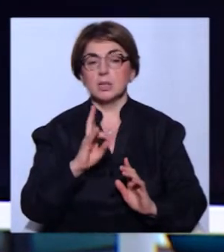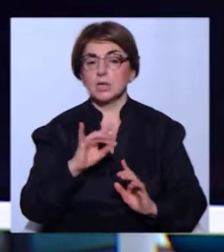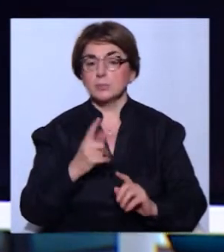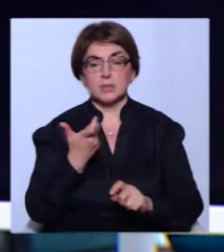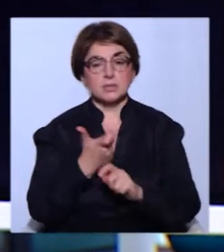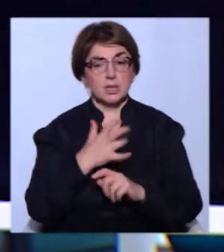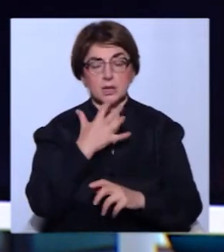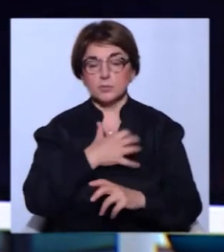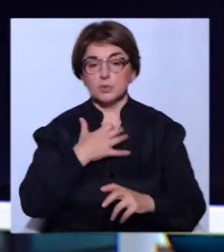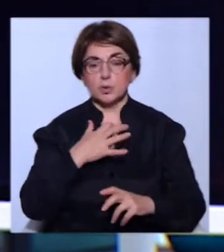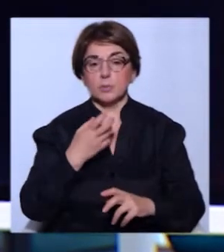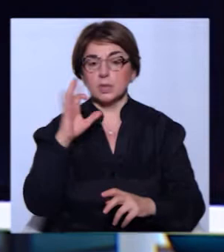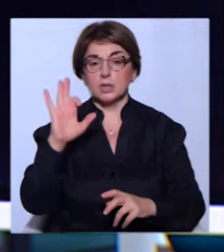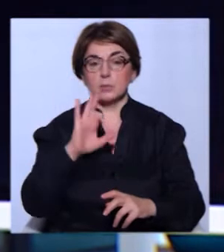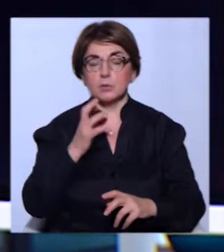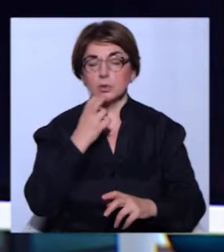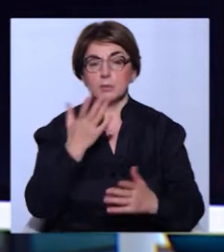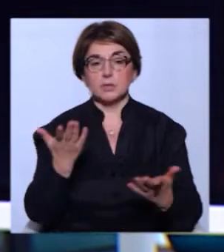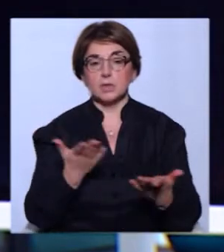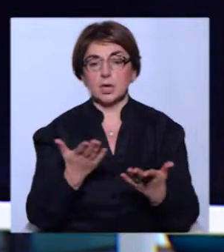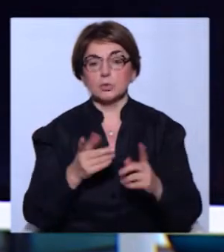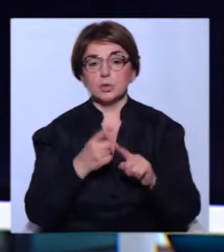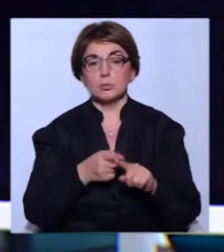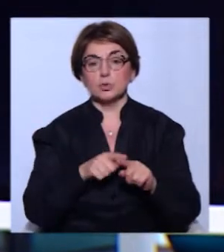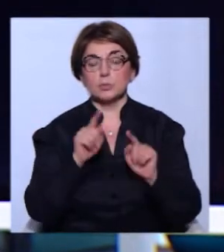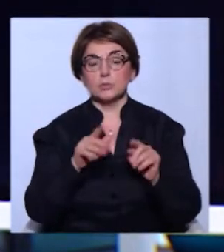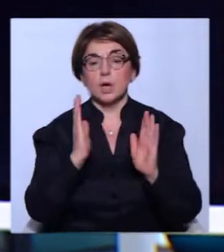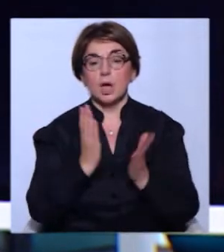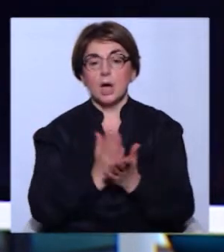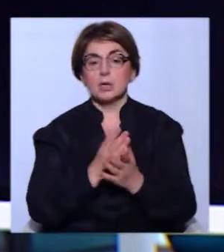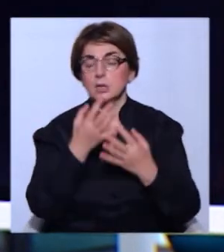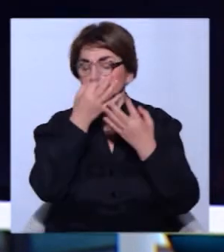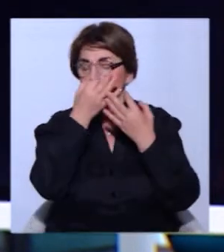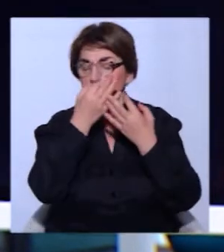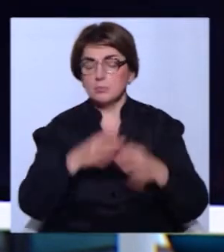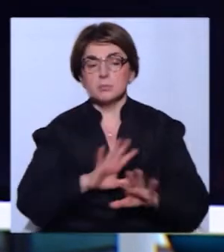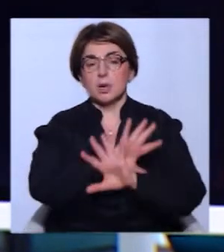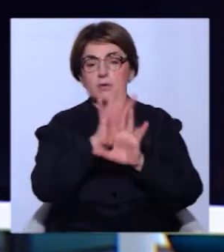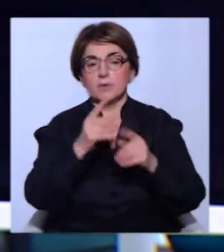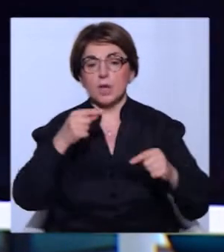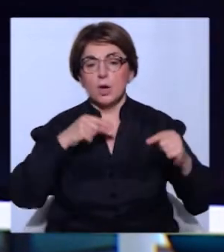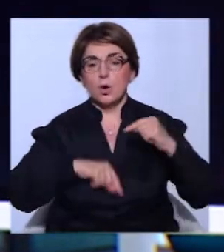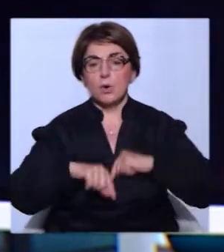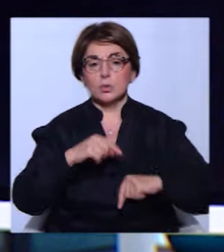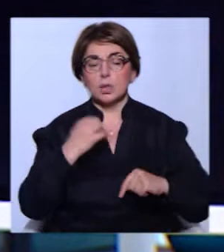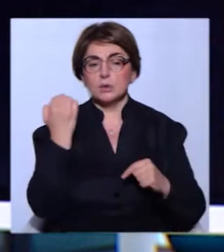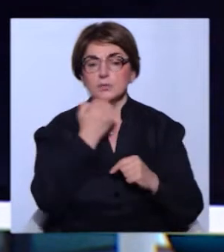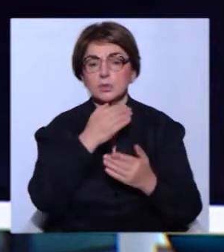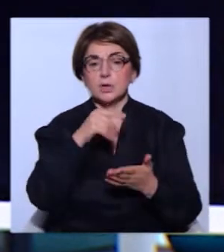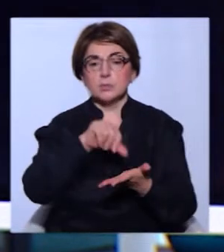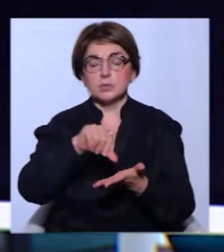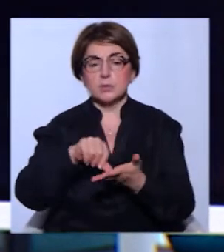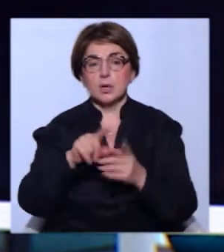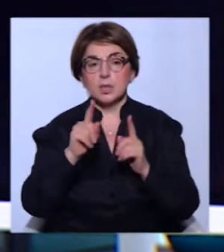ძალიან მნიშვნელოვანი ელემენტია და რატომ? იმიტომ რომ ის შედის აბსოლუტურად ყველა ორგანული ნივთიერებების